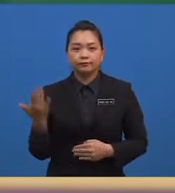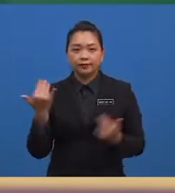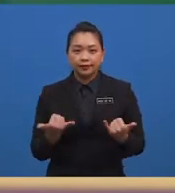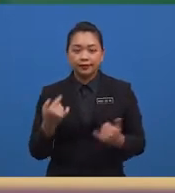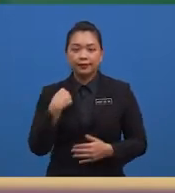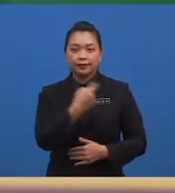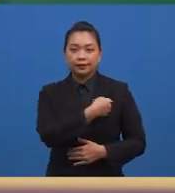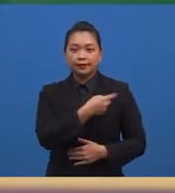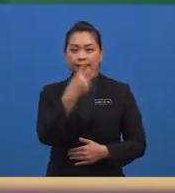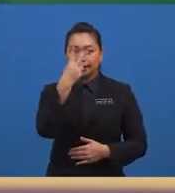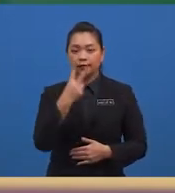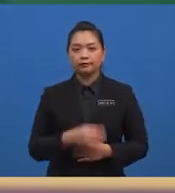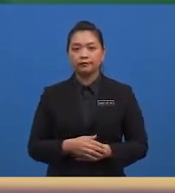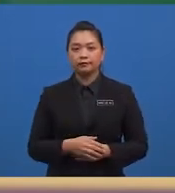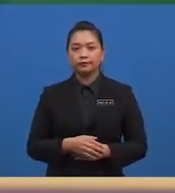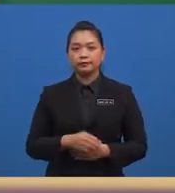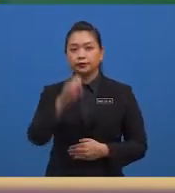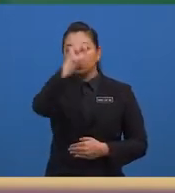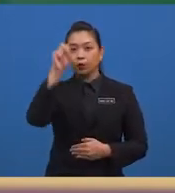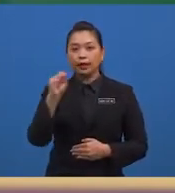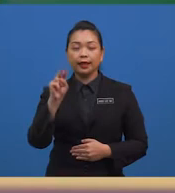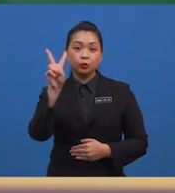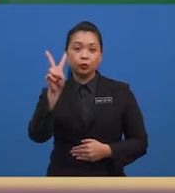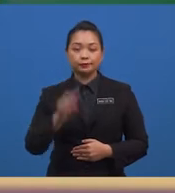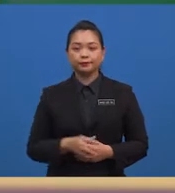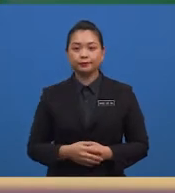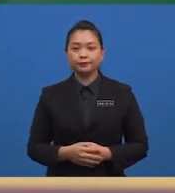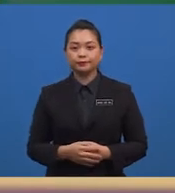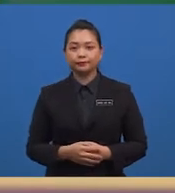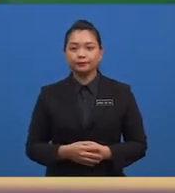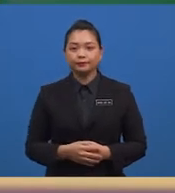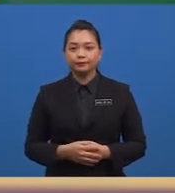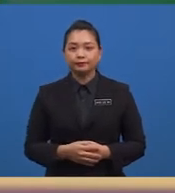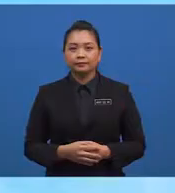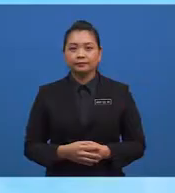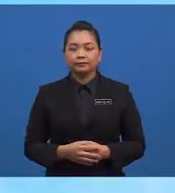Ayuh, kita selesaikan soalan yang kedua.